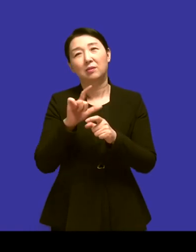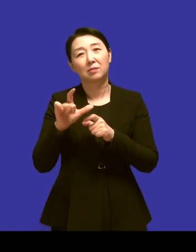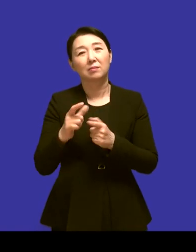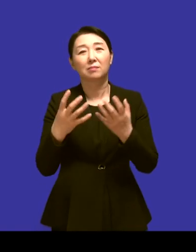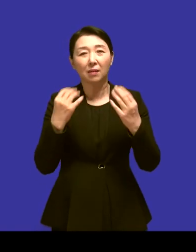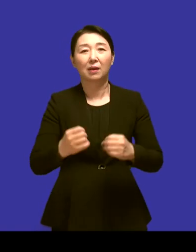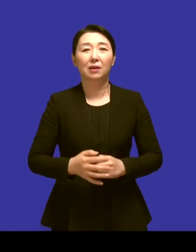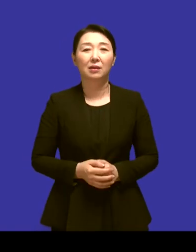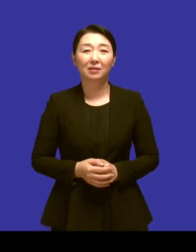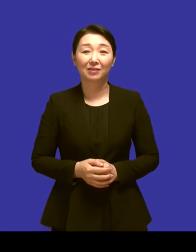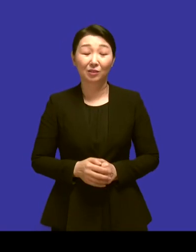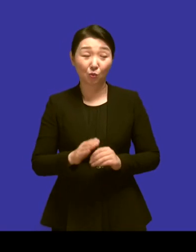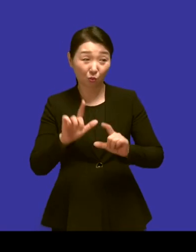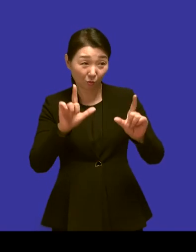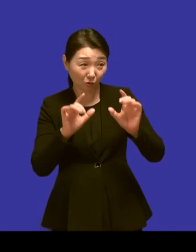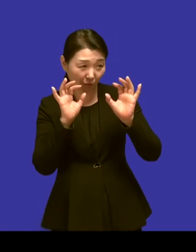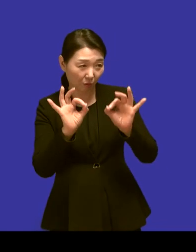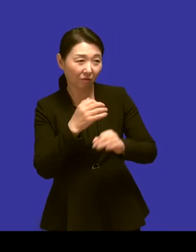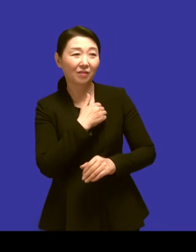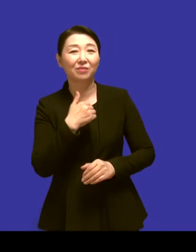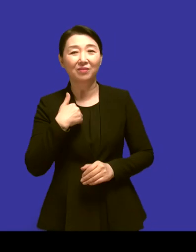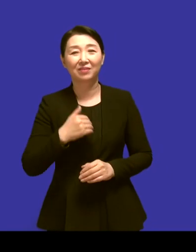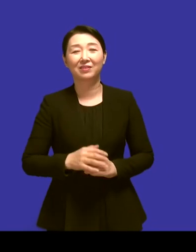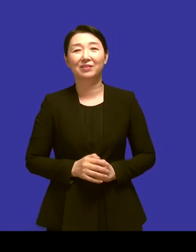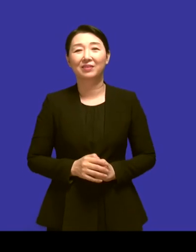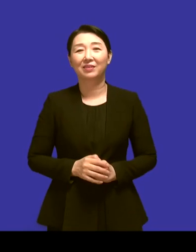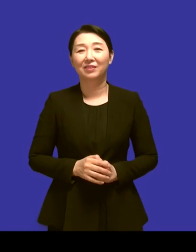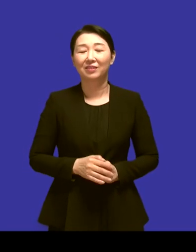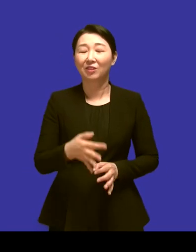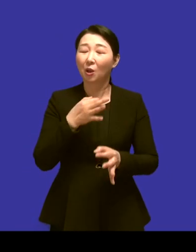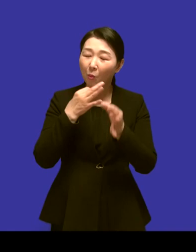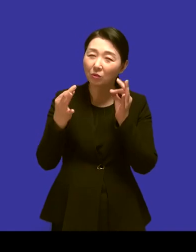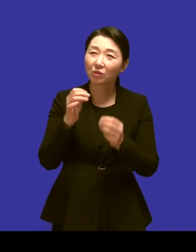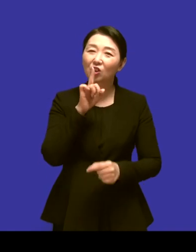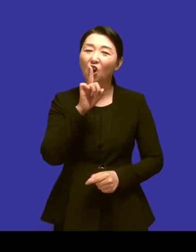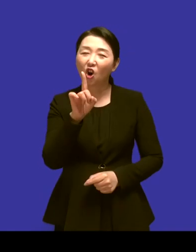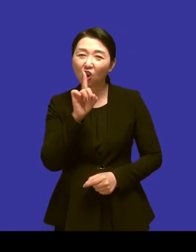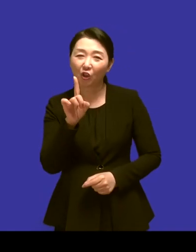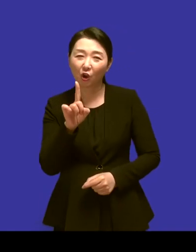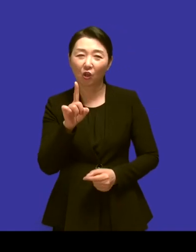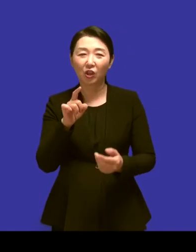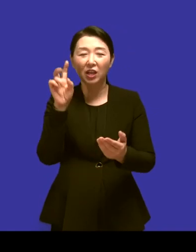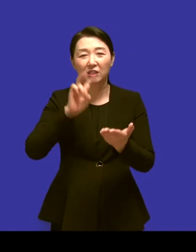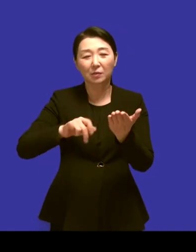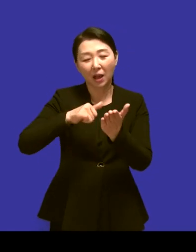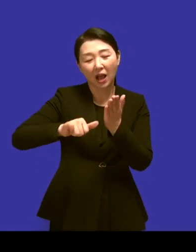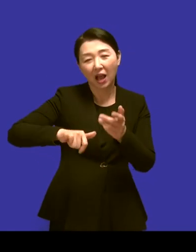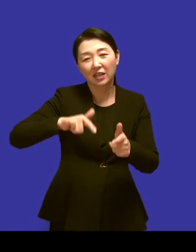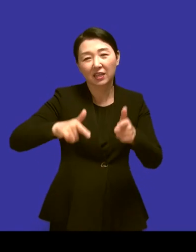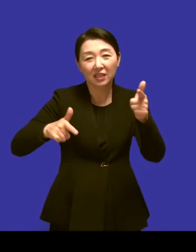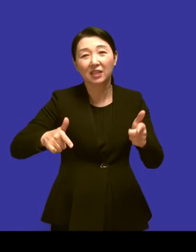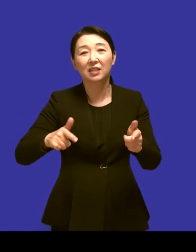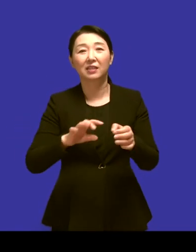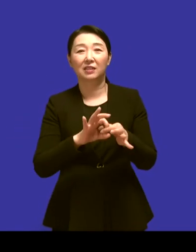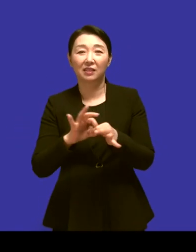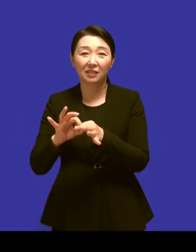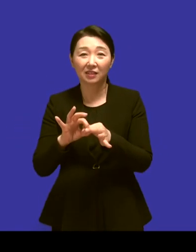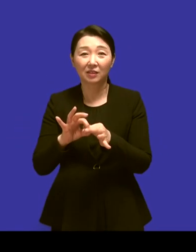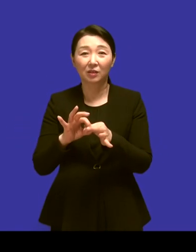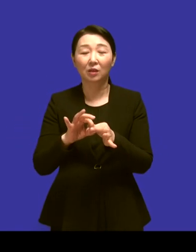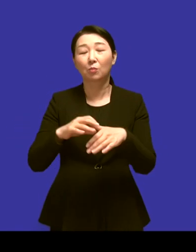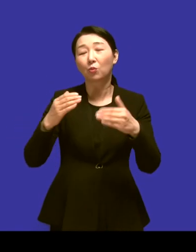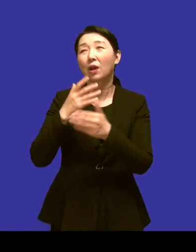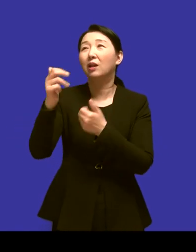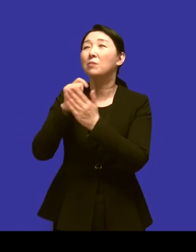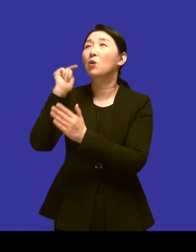보니까 되게 든든하고요. 네. 아, 이제 우리가 목소리든 언어든 악기든 이 세상의 모든 소리, 사운드라는 것은 저는 모든 것이 다 하나님께